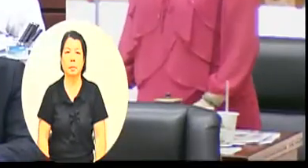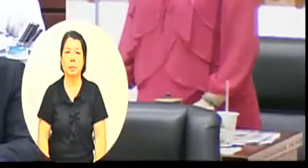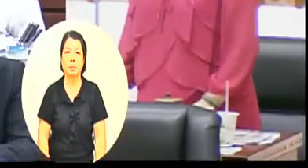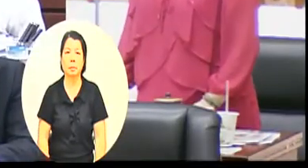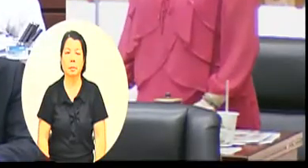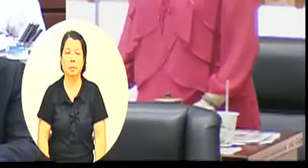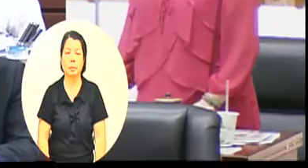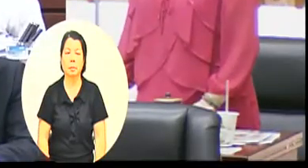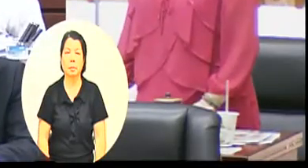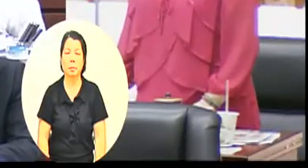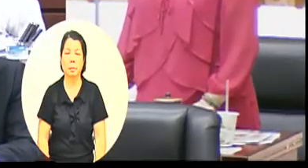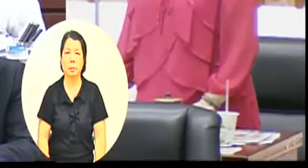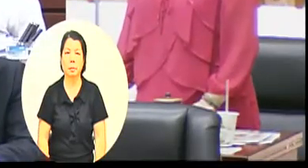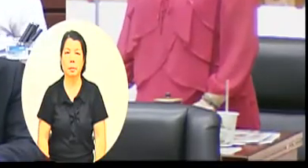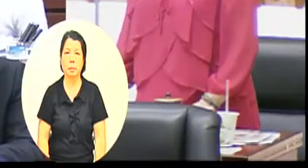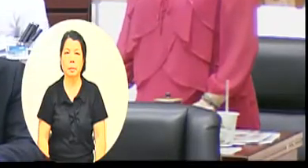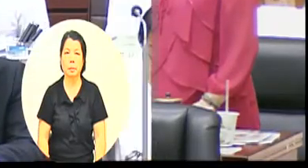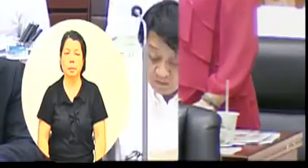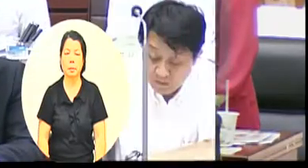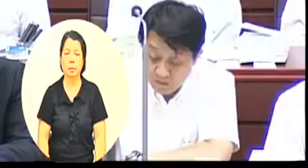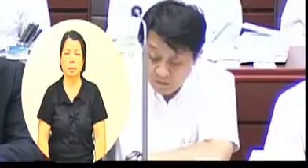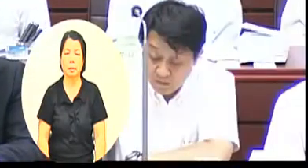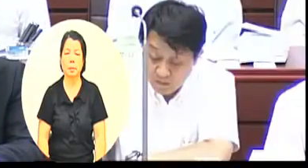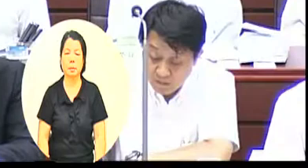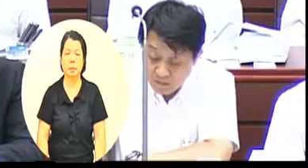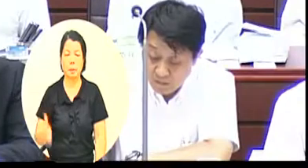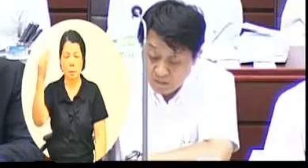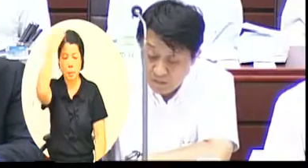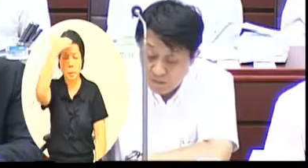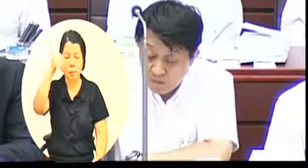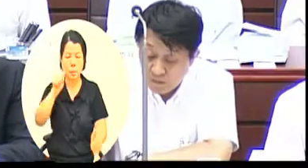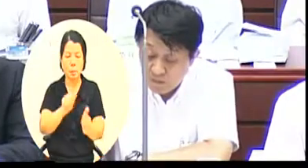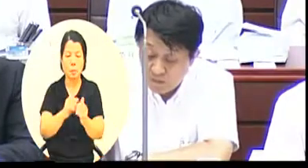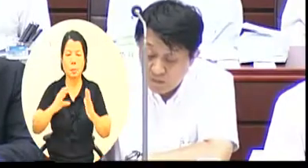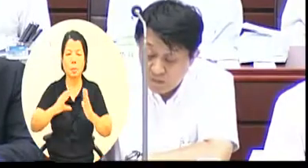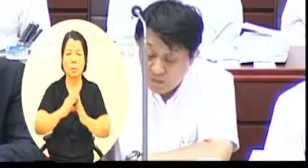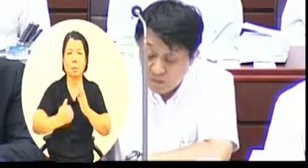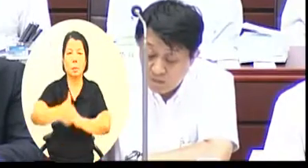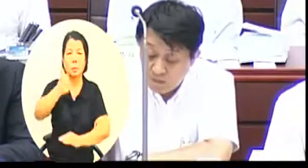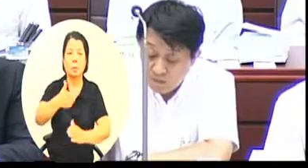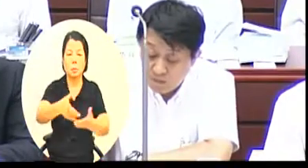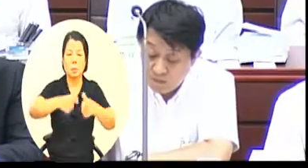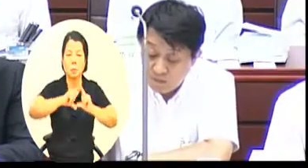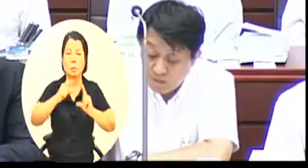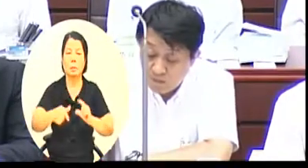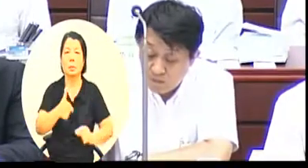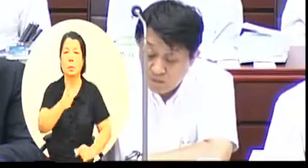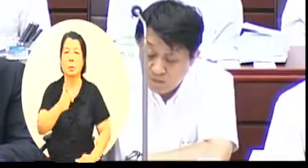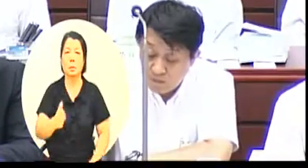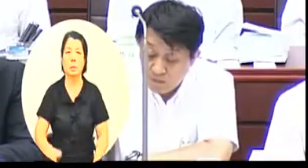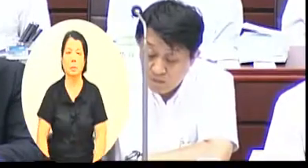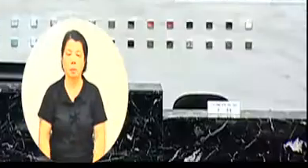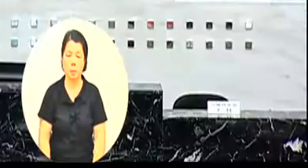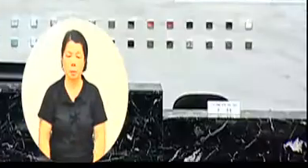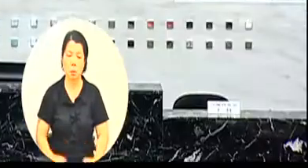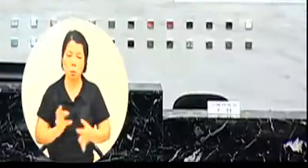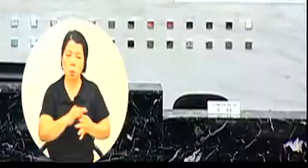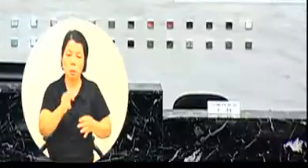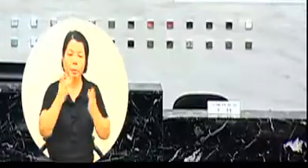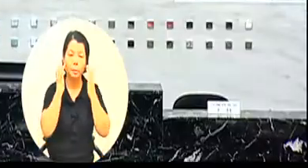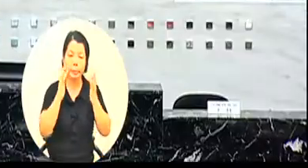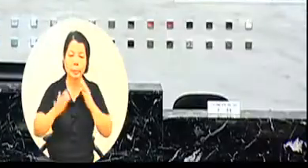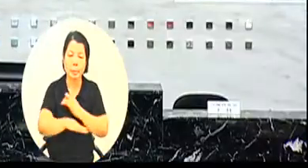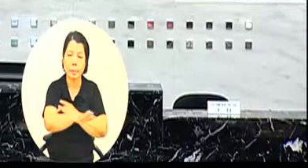金发局在现场吗？金发局。我请那个政副局长。 谢谢主席，谢谢。陈议员，我想有关这个市场，昨天公